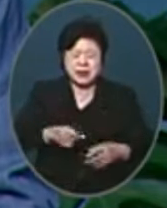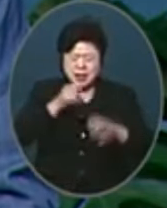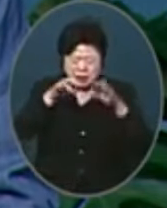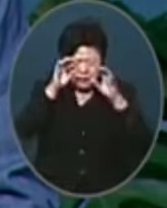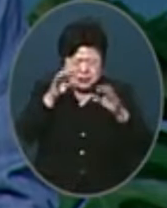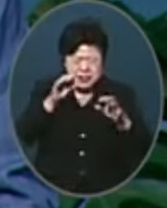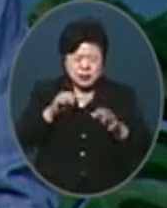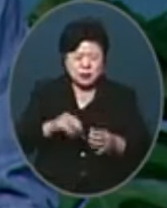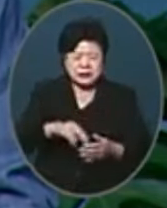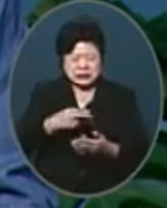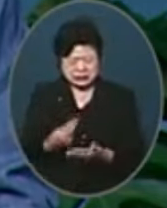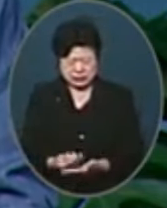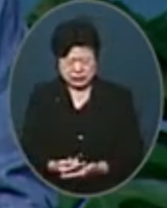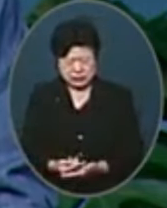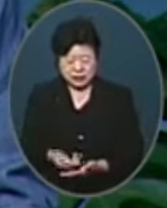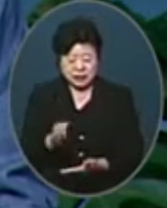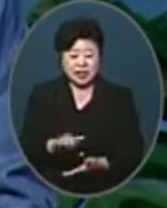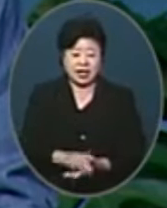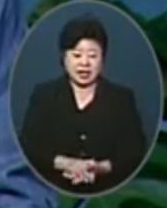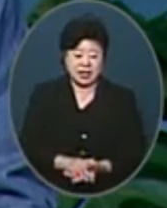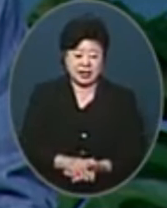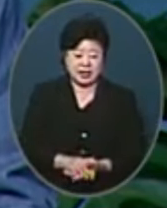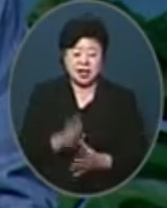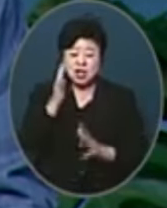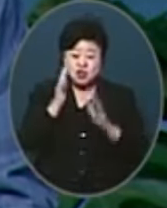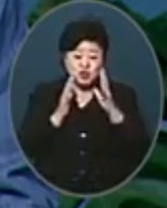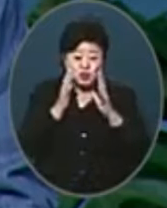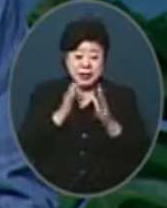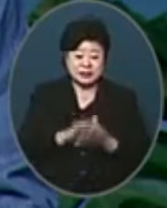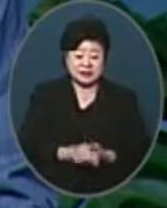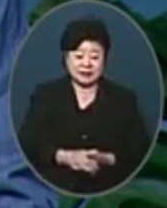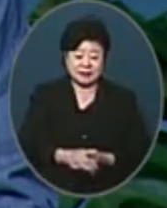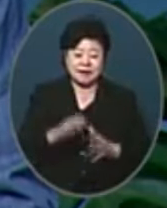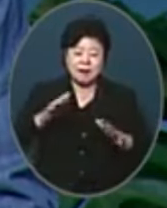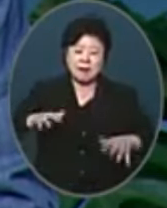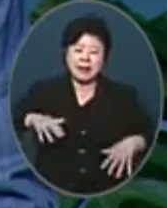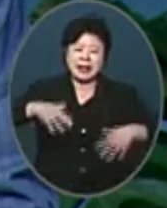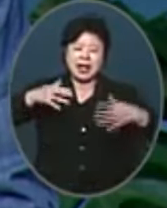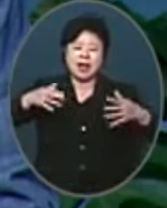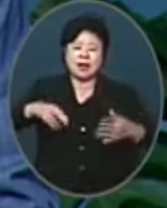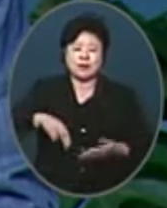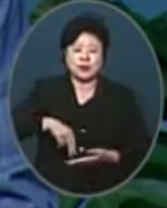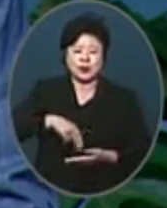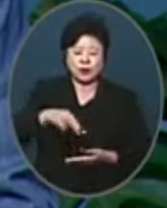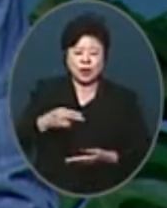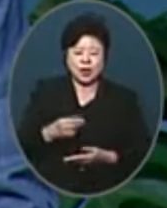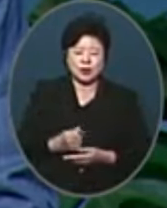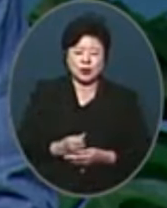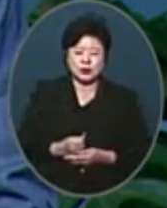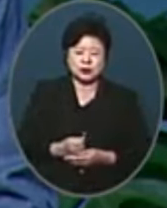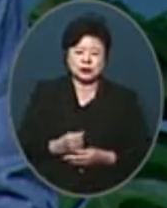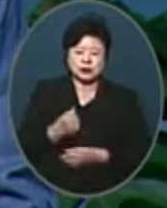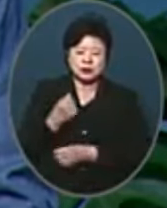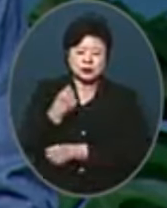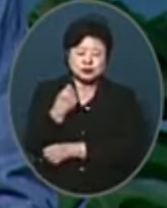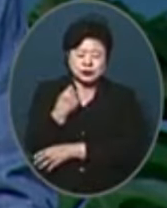깊이 내려가도 바람이 휘불면 외로운 뿌리는 그냥 뽑히는 것입니다.